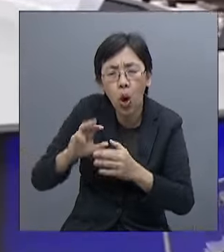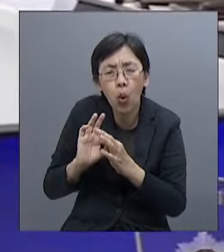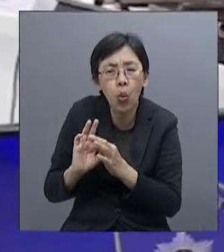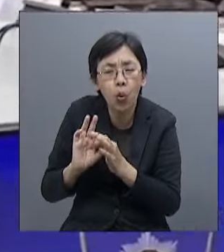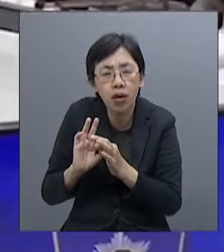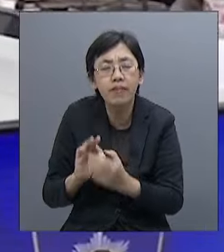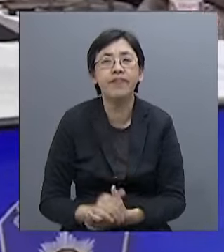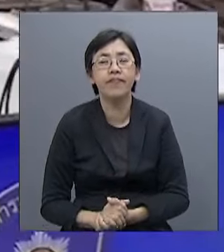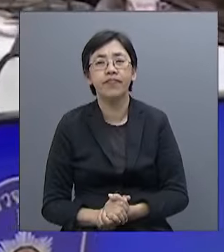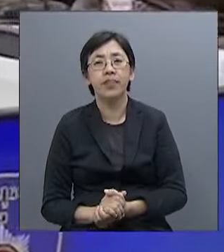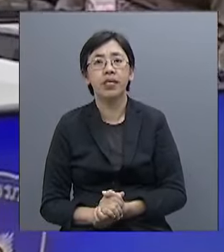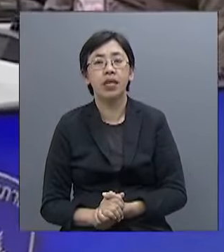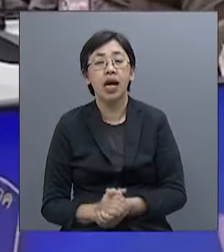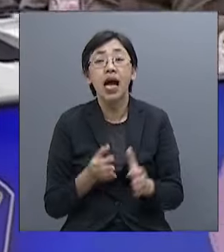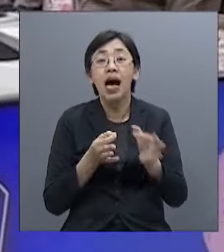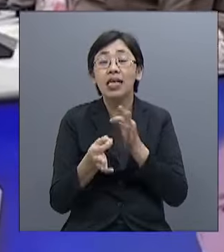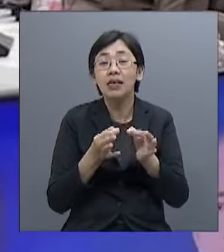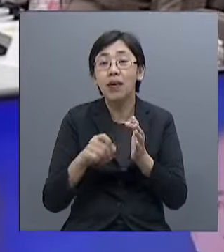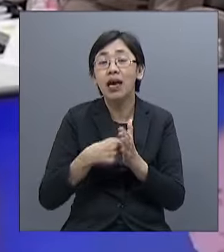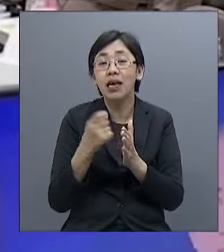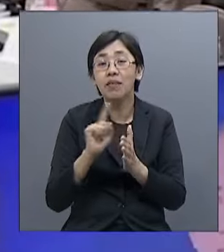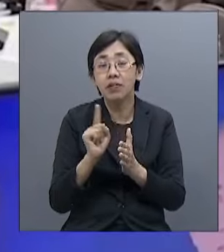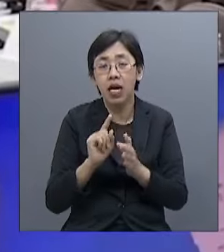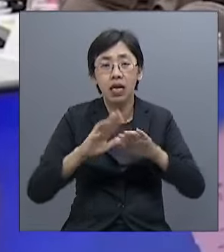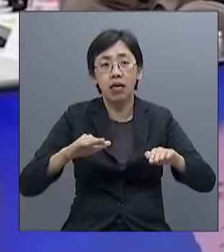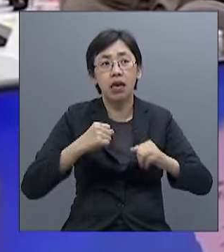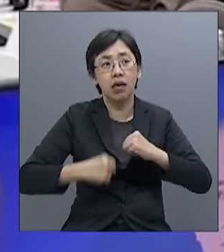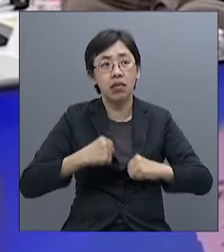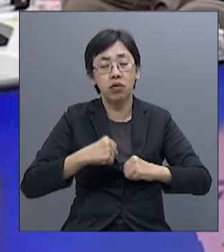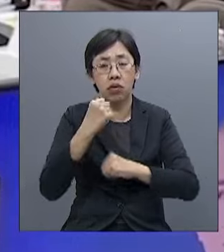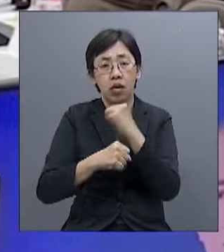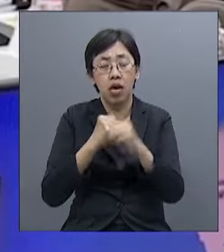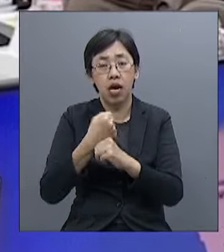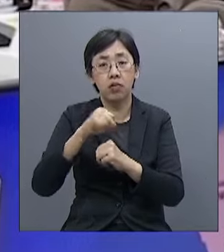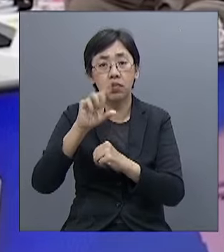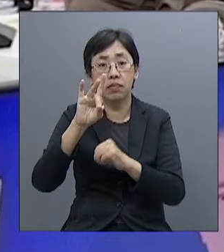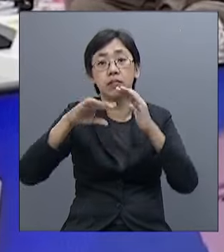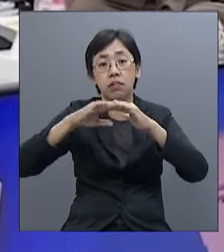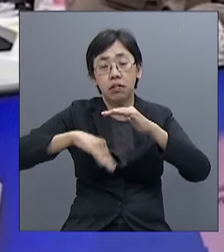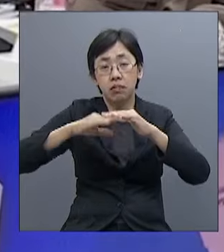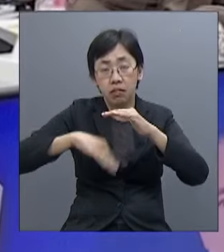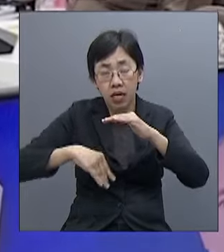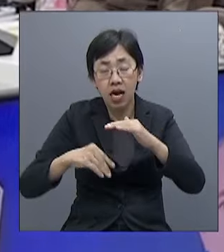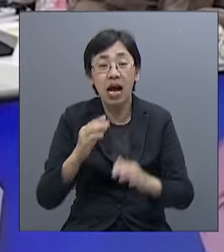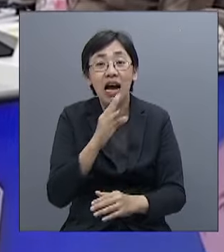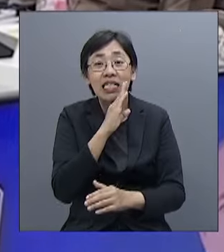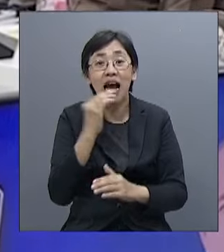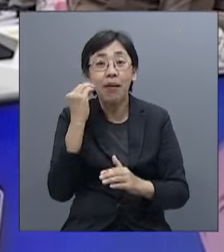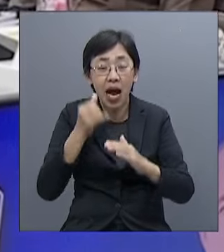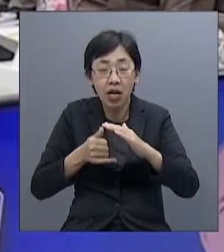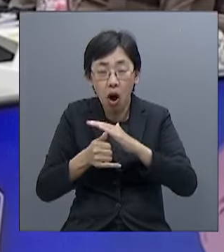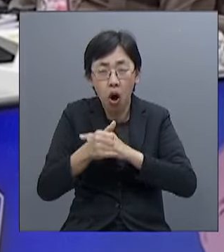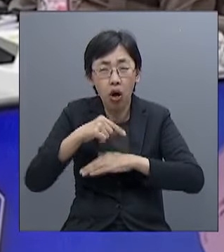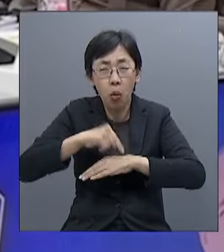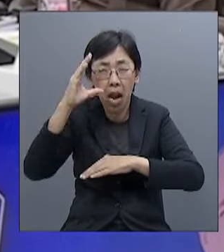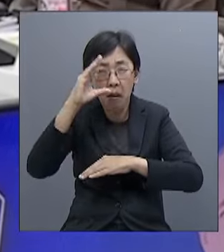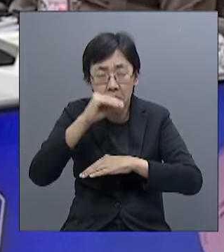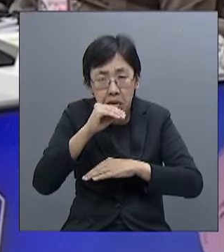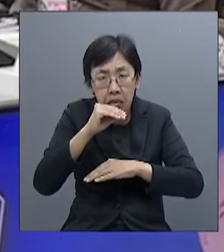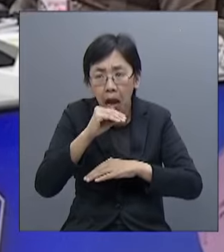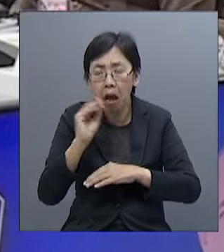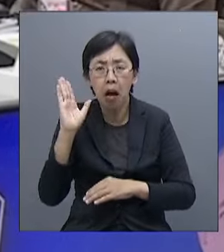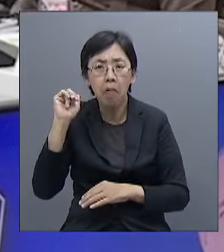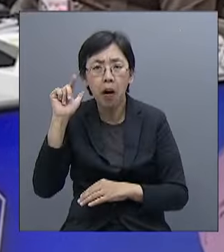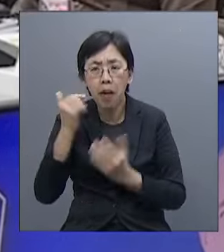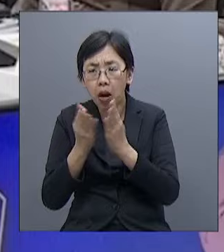คิดให้มุมมองบอกว่าเด็กๆเยาวชนที่อายุต่ำกว่า 18ปีเนี่ยถ้าเกิดออกจากบ้านเวลากลางคืนโดยที่ไม่มีผู้